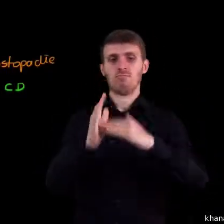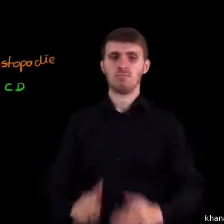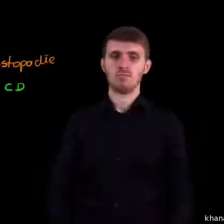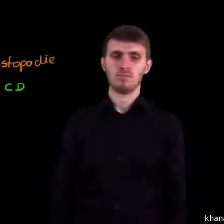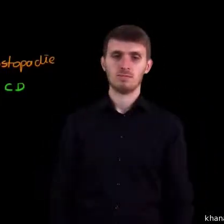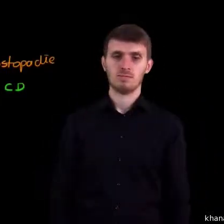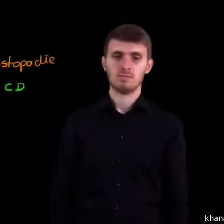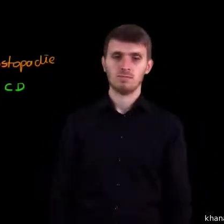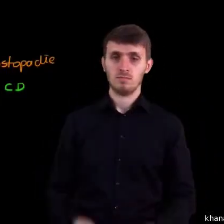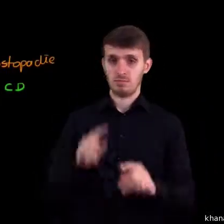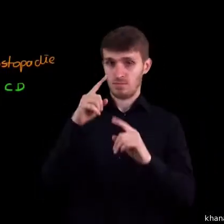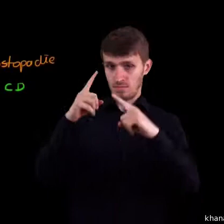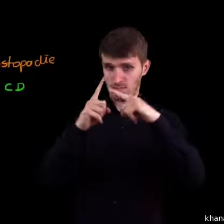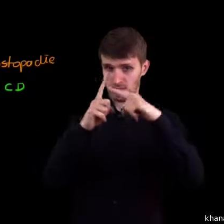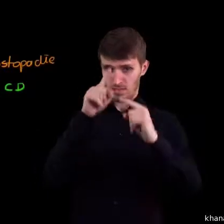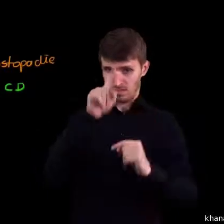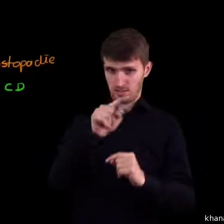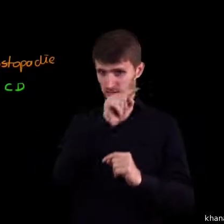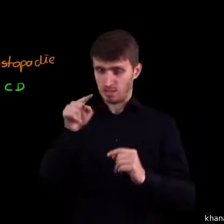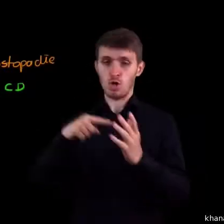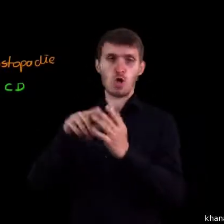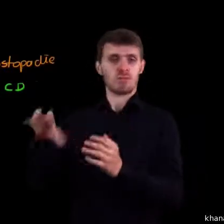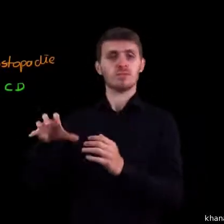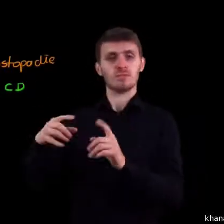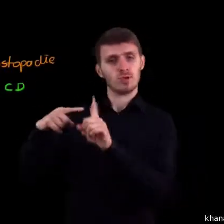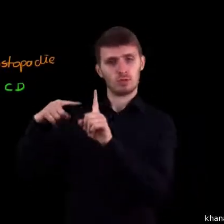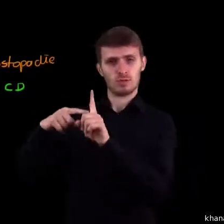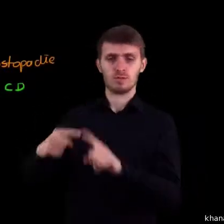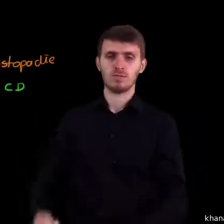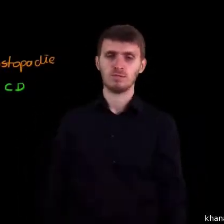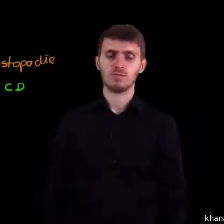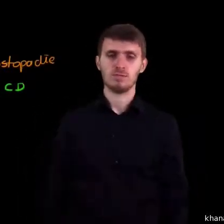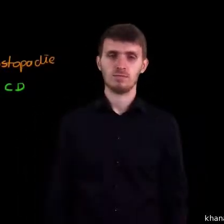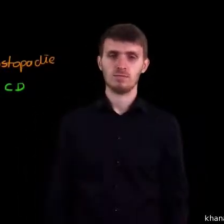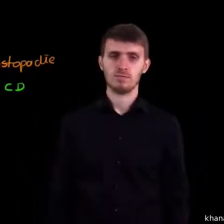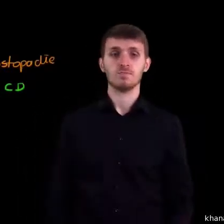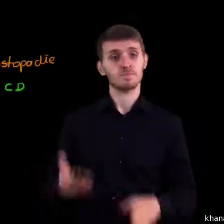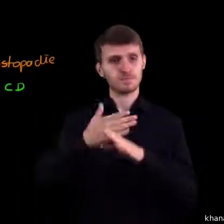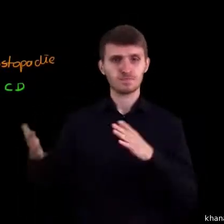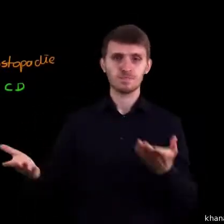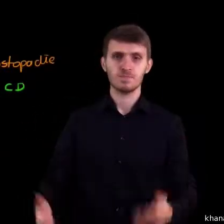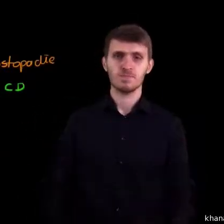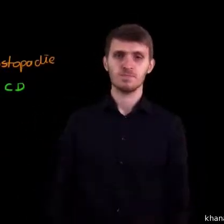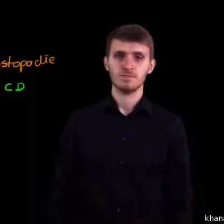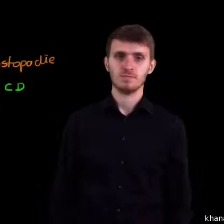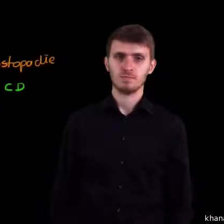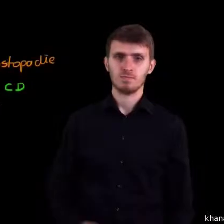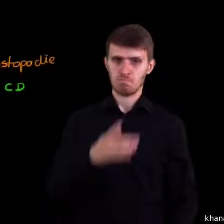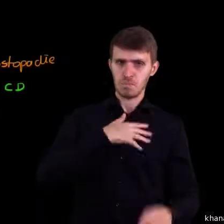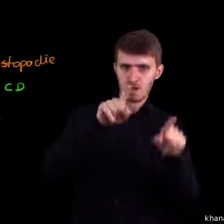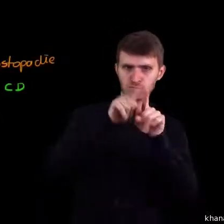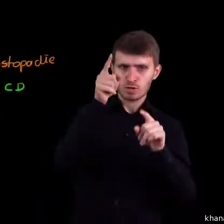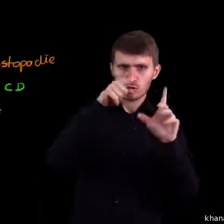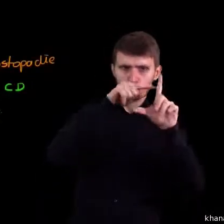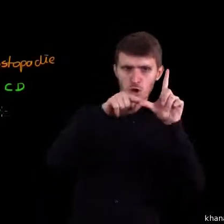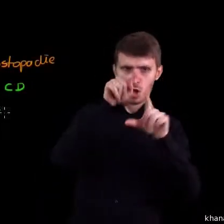Sprawdźmy dalej. Tutaj też mamy kąt prosty, więc prosta UV będzie prostopadła do